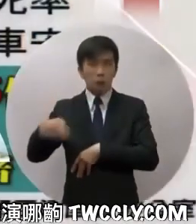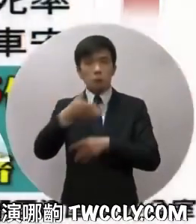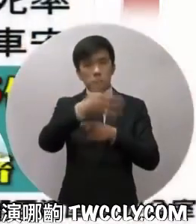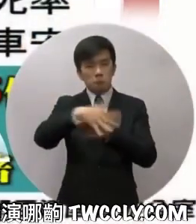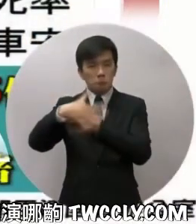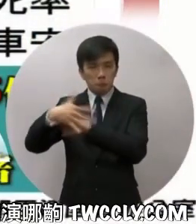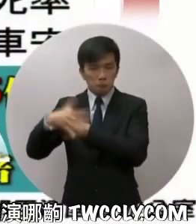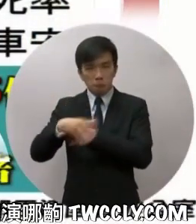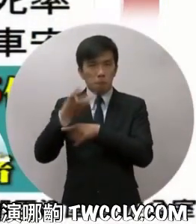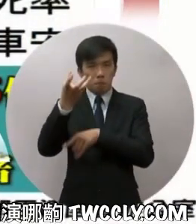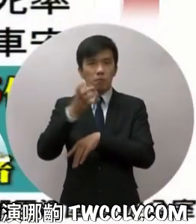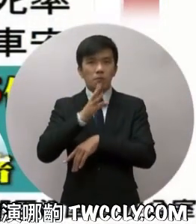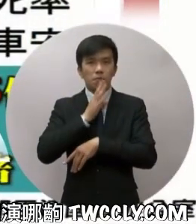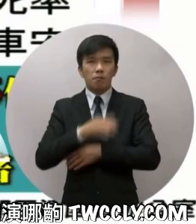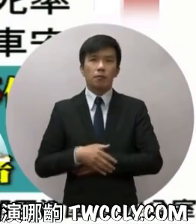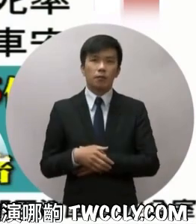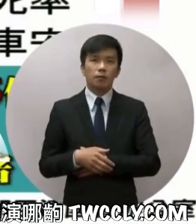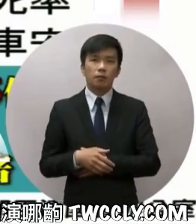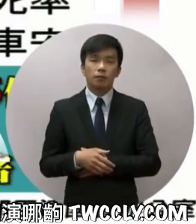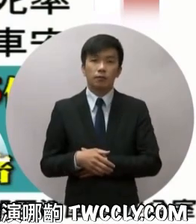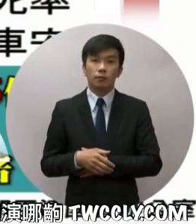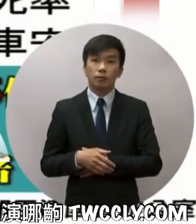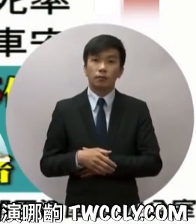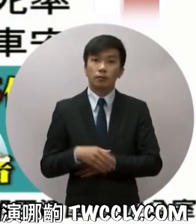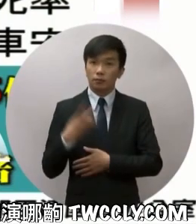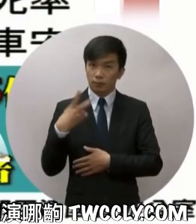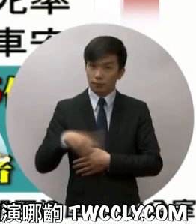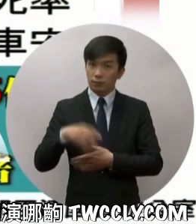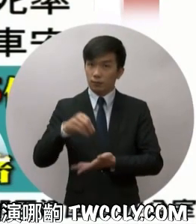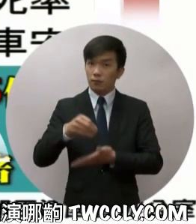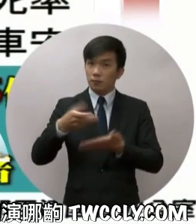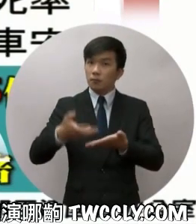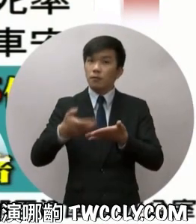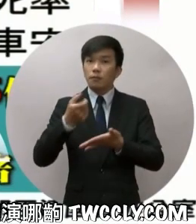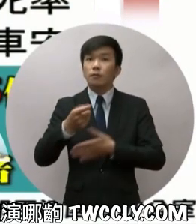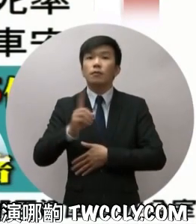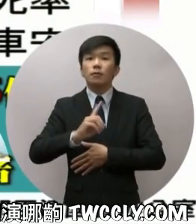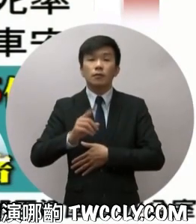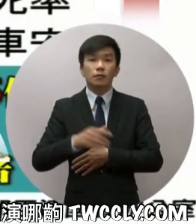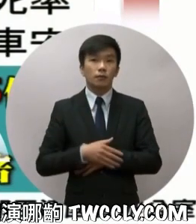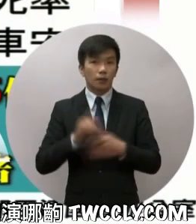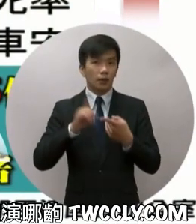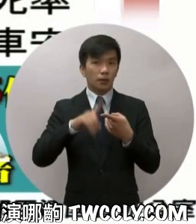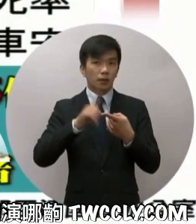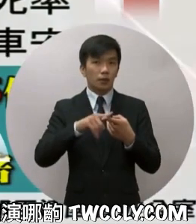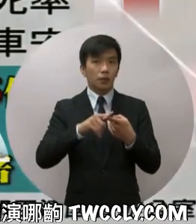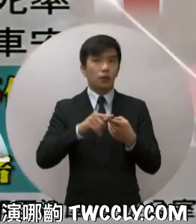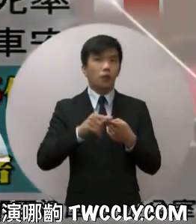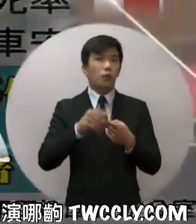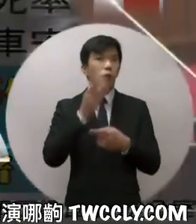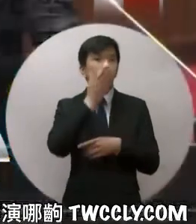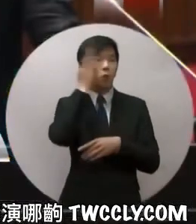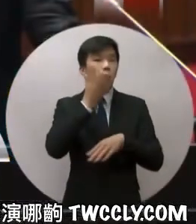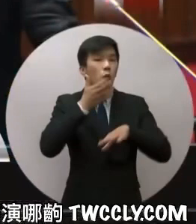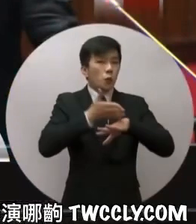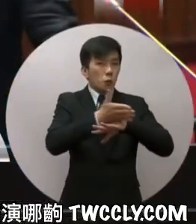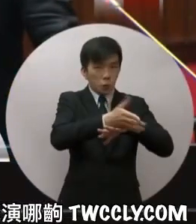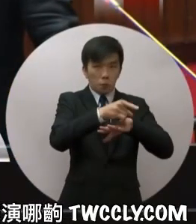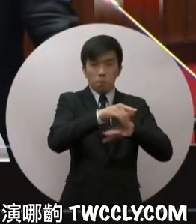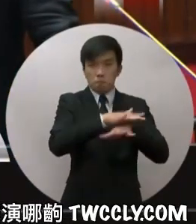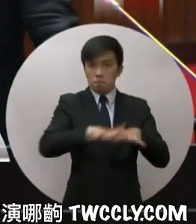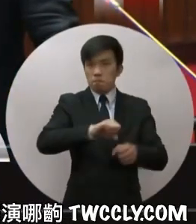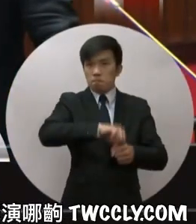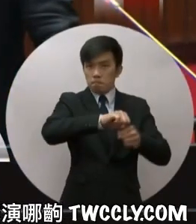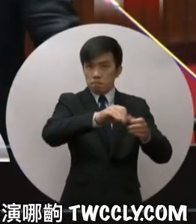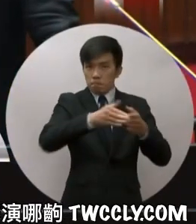致死率的最高所以以下幾個重點包括等一下我們要談的就是要提升遊覽車的安全還有就是說包括西濱